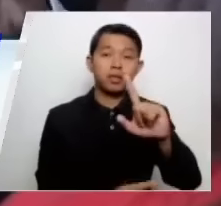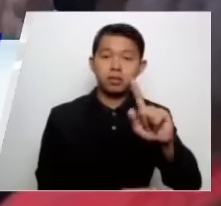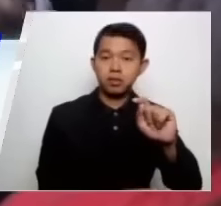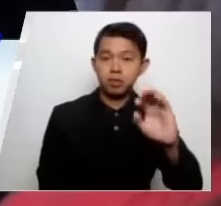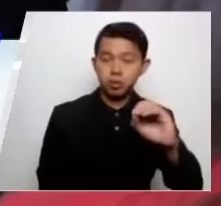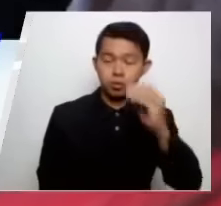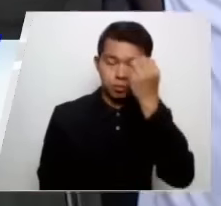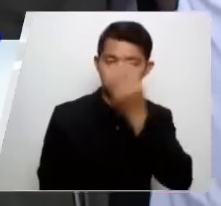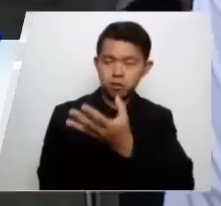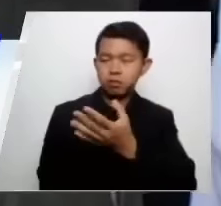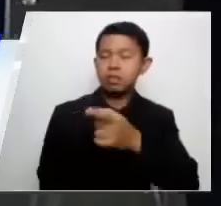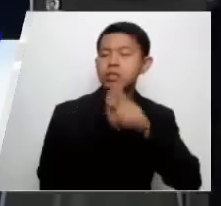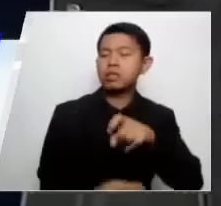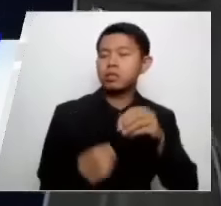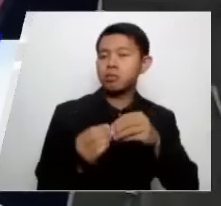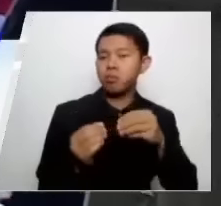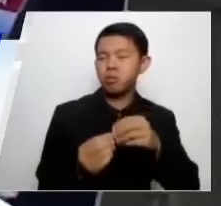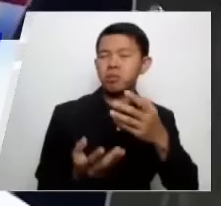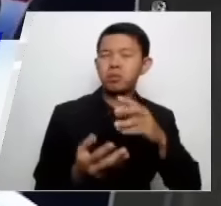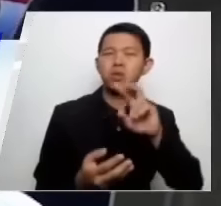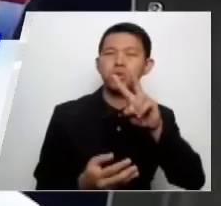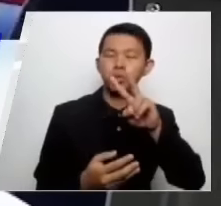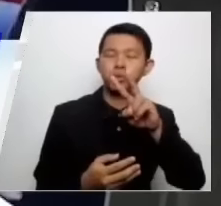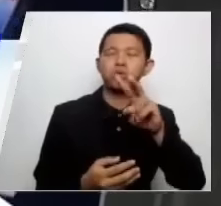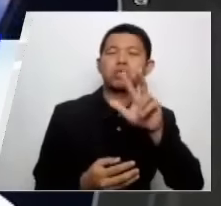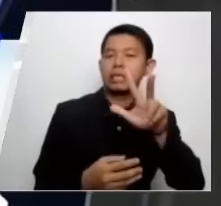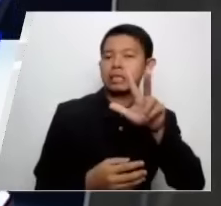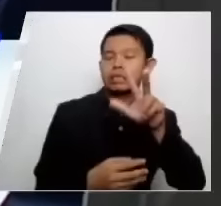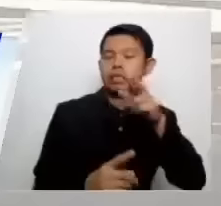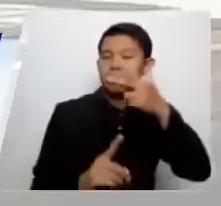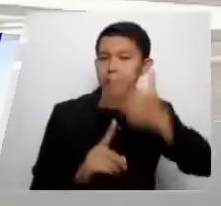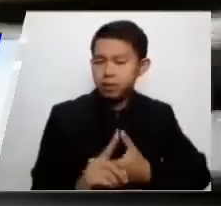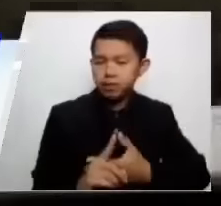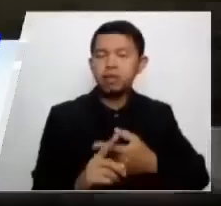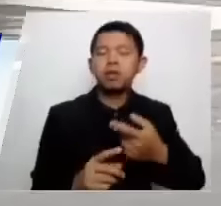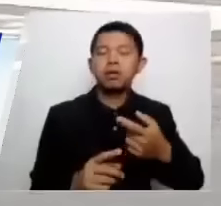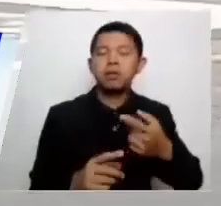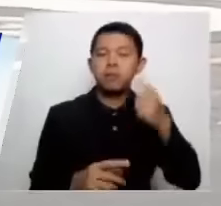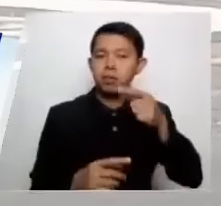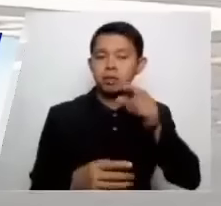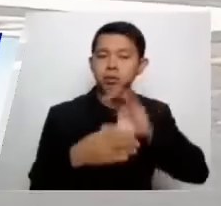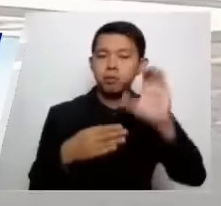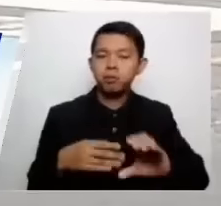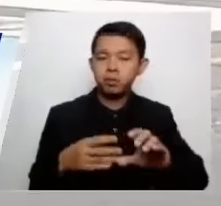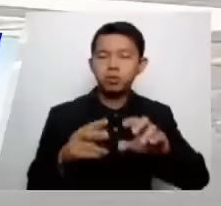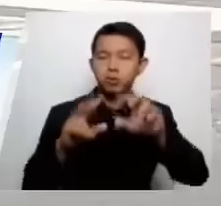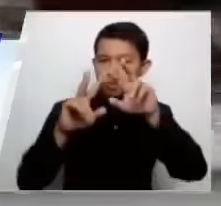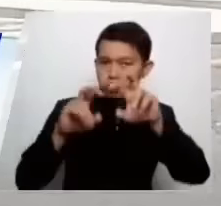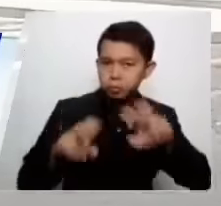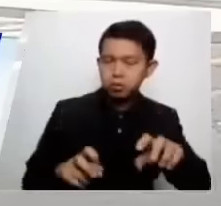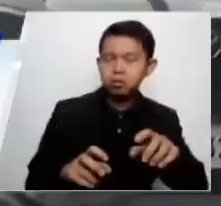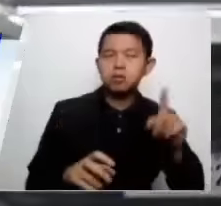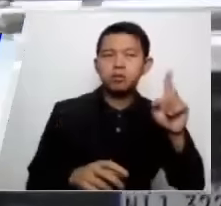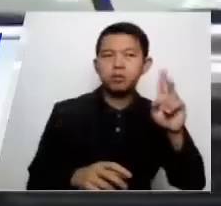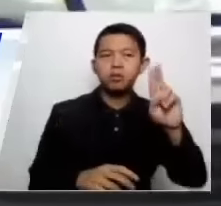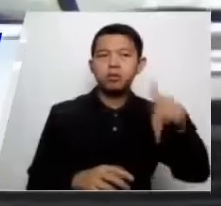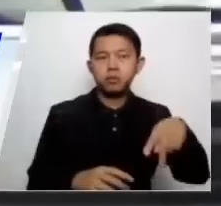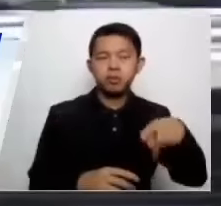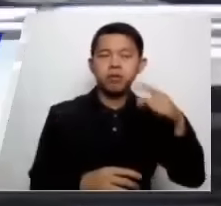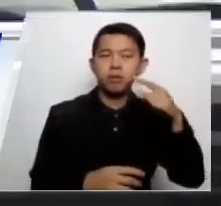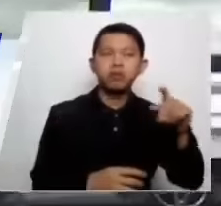ng 2 hanggang 3 buwan para matapos ang ipinapagawa nilang pag-aaral sa UP National Center for Transportation Studies.